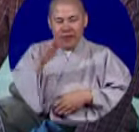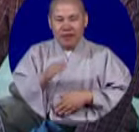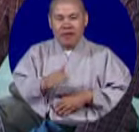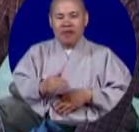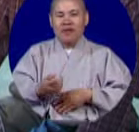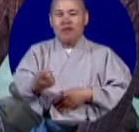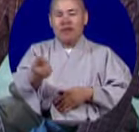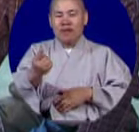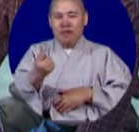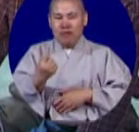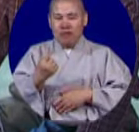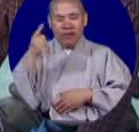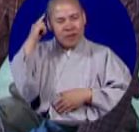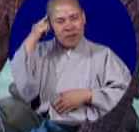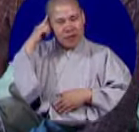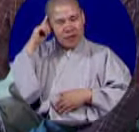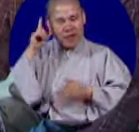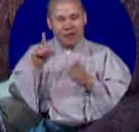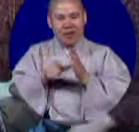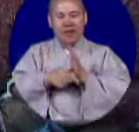생각하니까